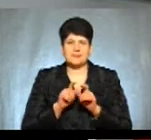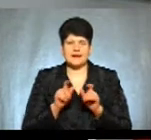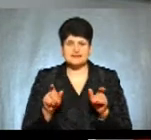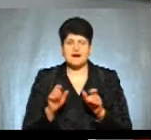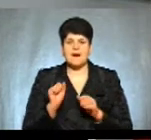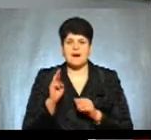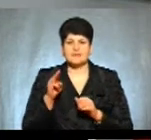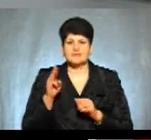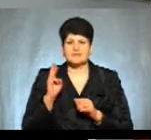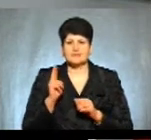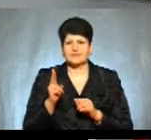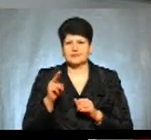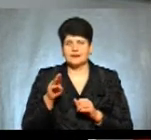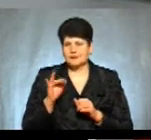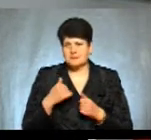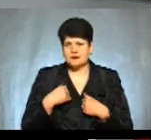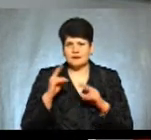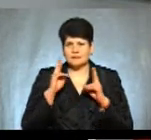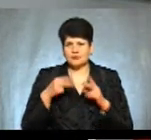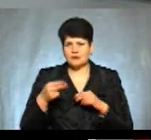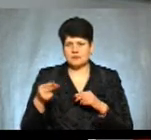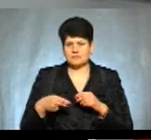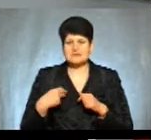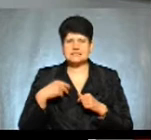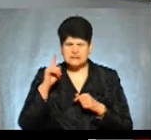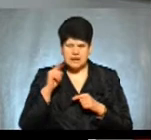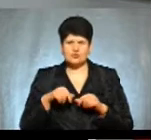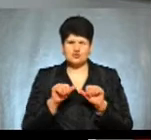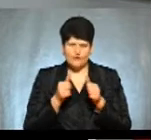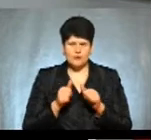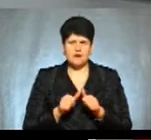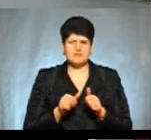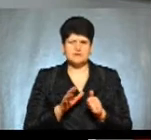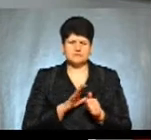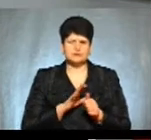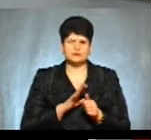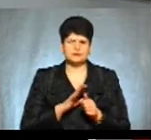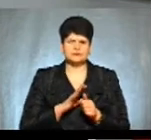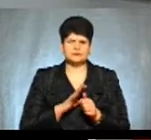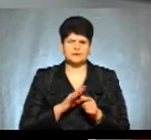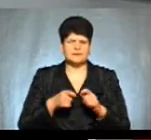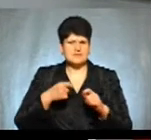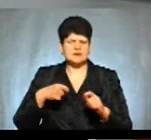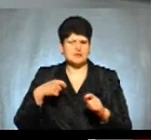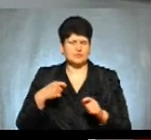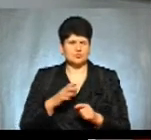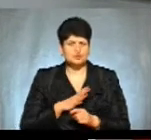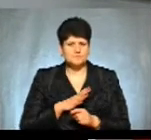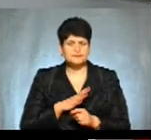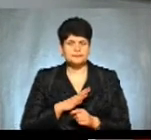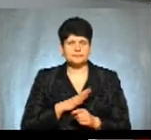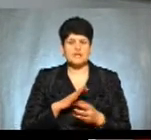акт на сьогоднішній день мені невідомо, що він є підписаний. Знаю, що оформлявся акт трошки досить затягнуто.